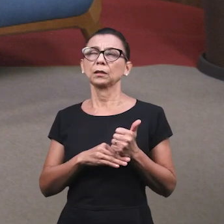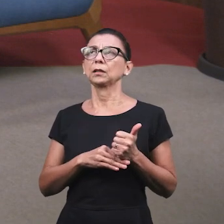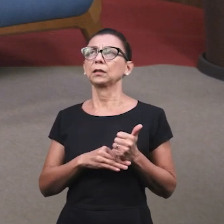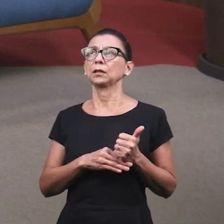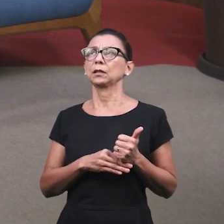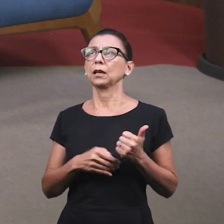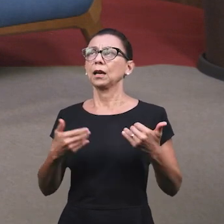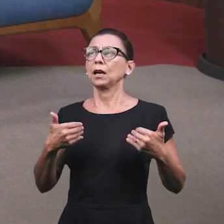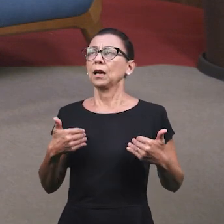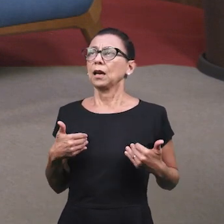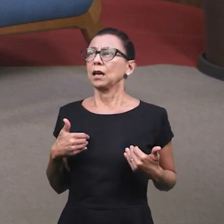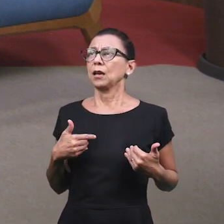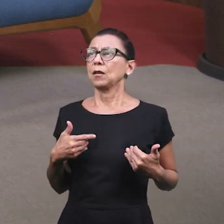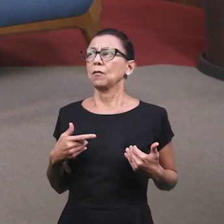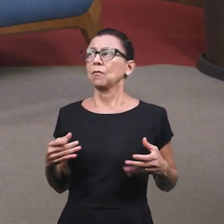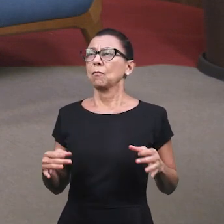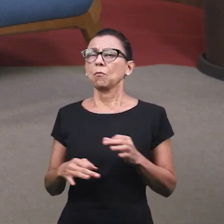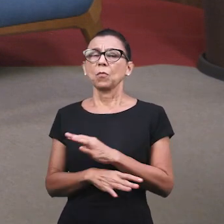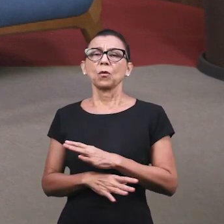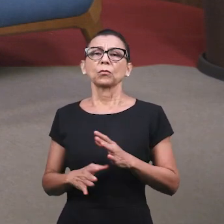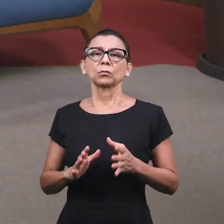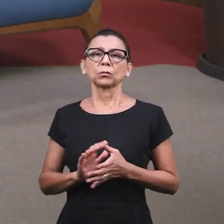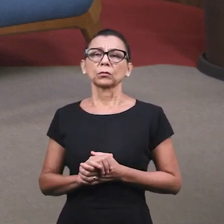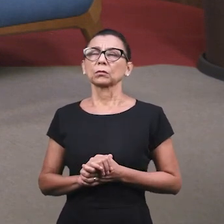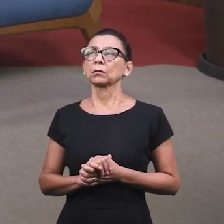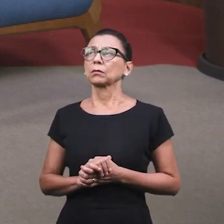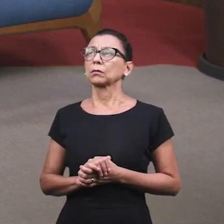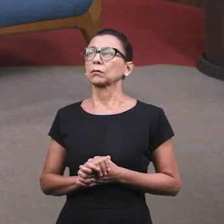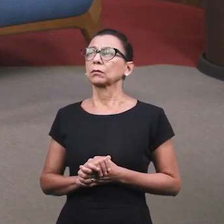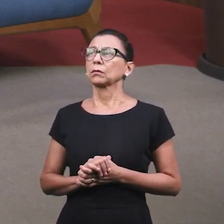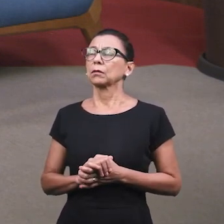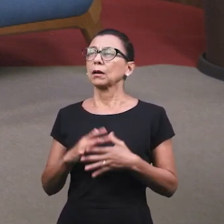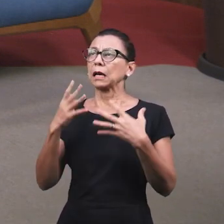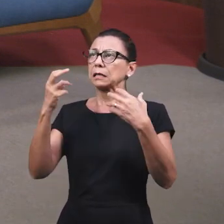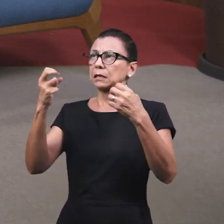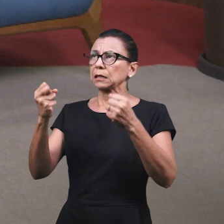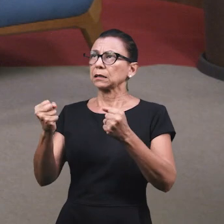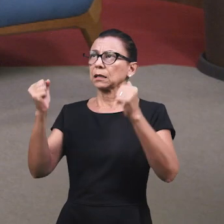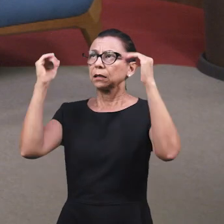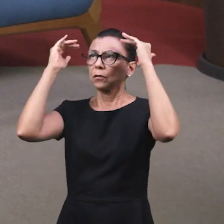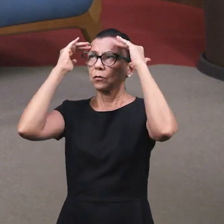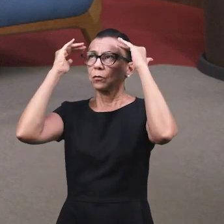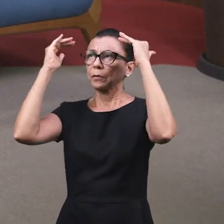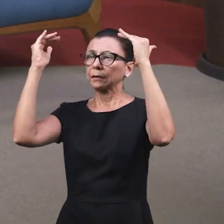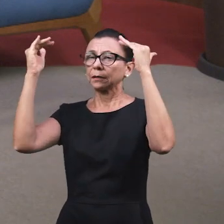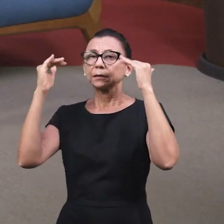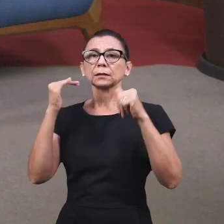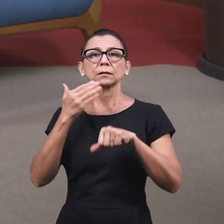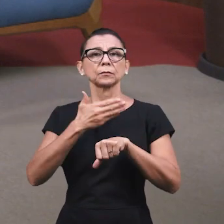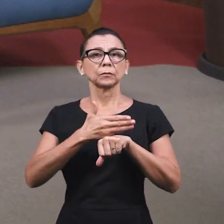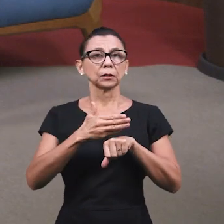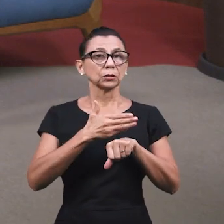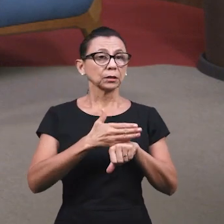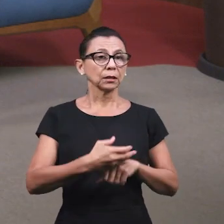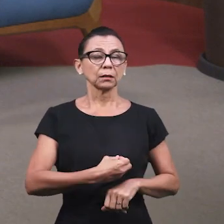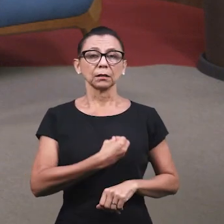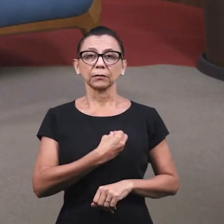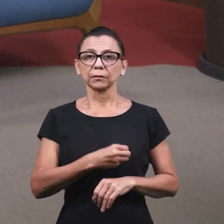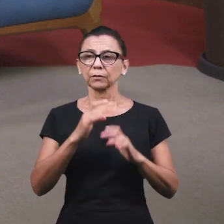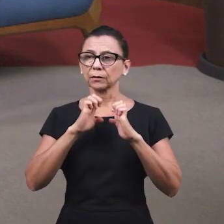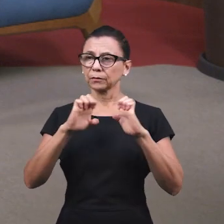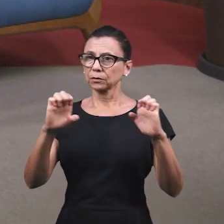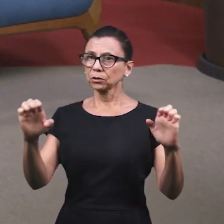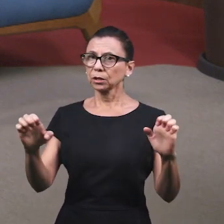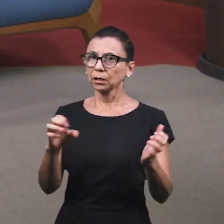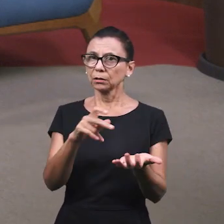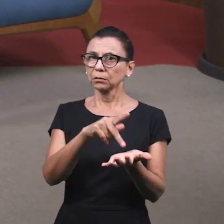vie. Je suis prêt, pas seulement à entendre, mais à entendre et à obéir, à pratiquer et à vivre l'évangile,